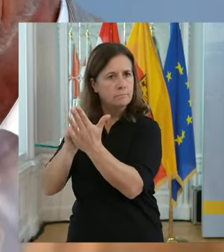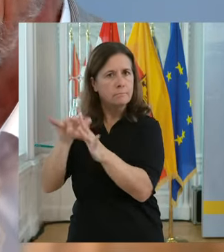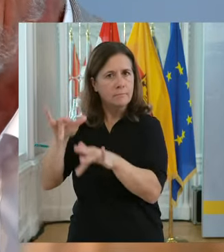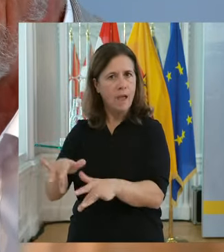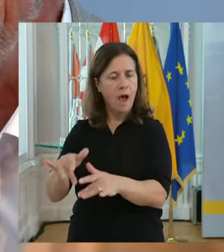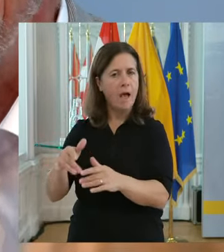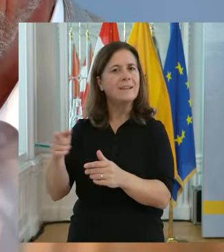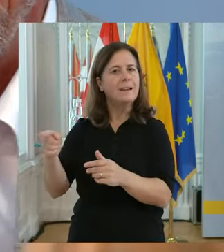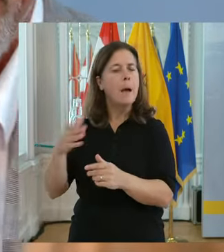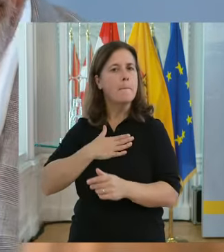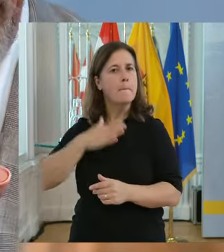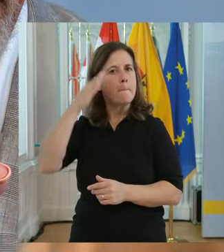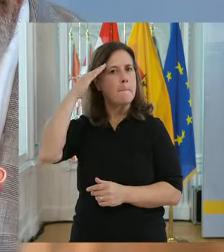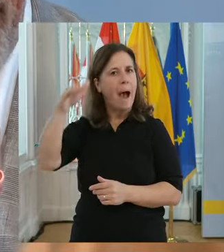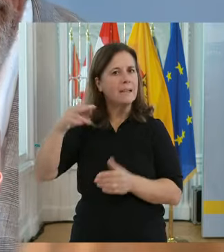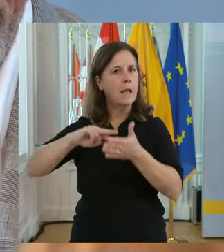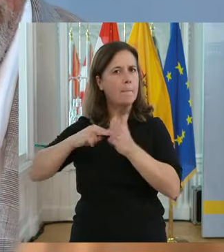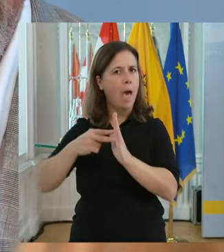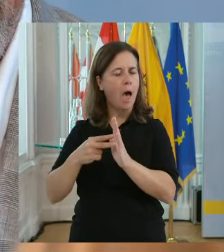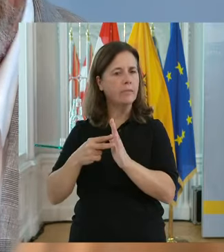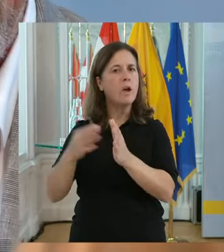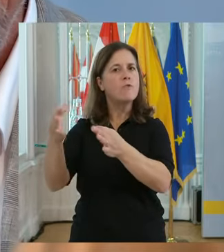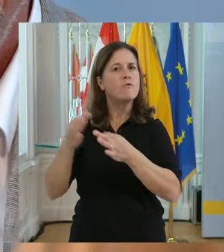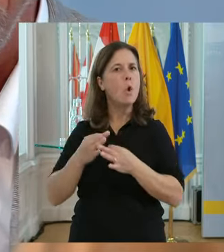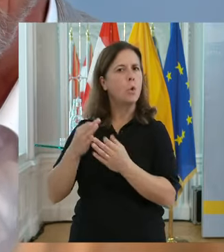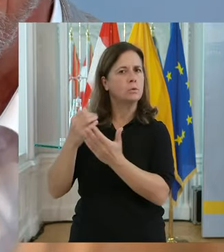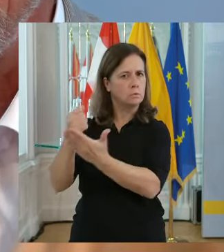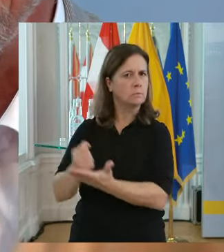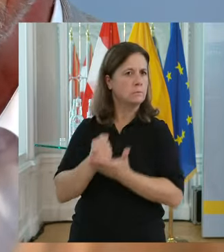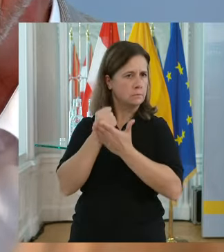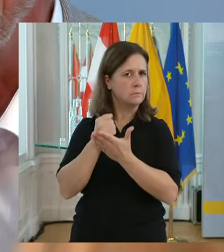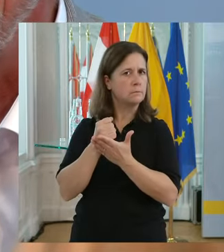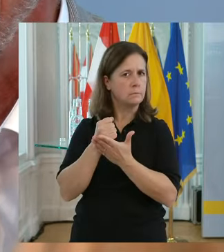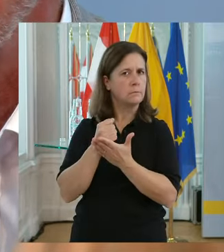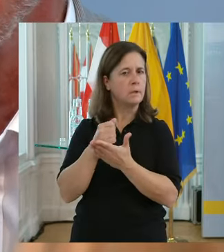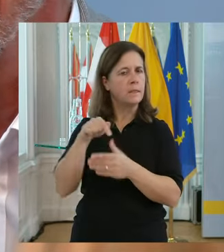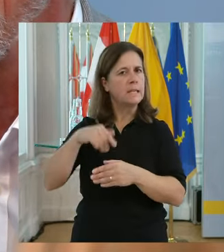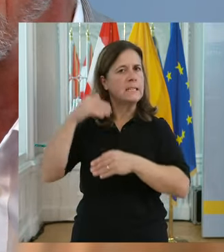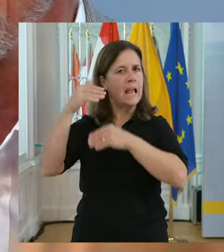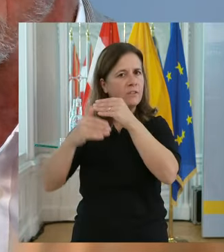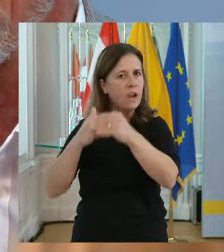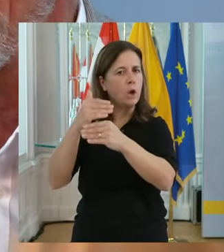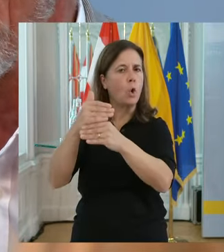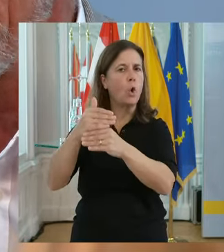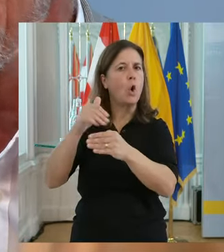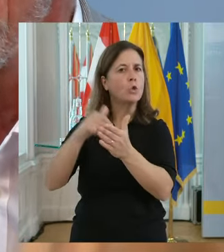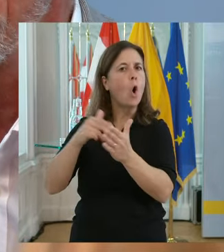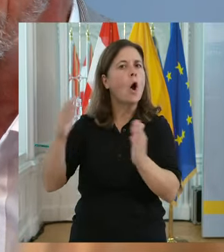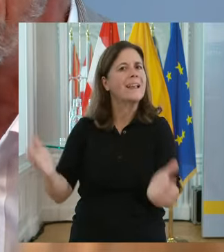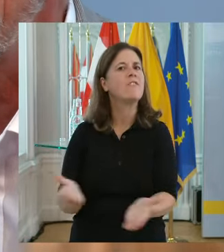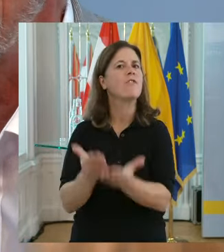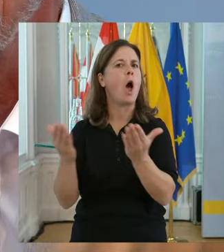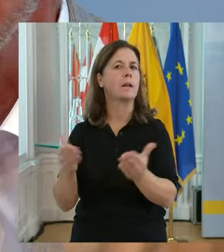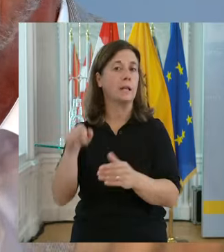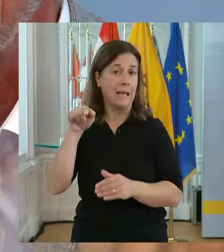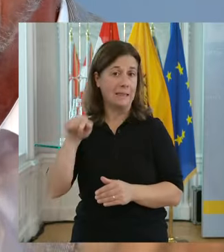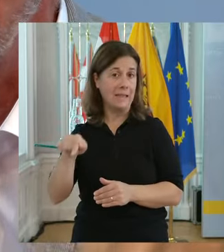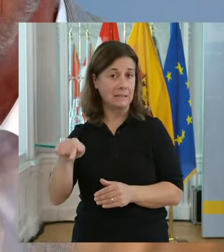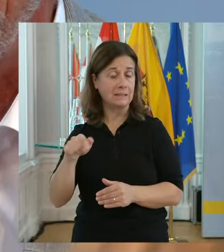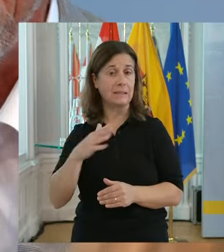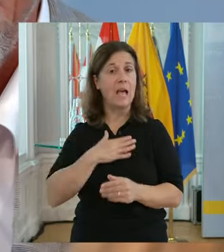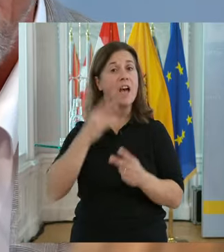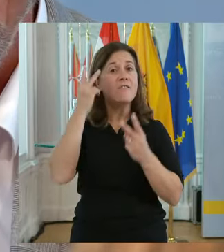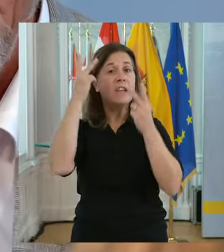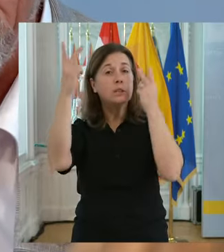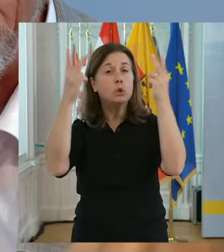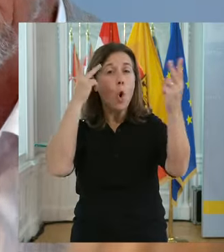einen Masterplan, als Masterplan für uns unterstrichen, beziehungsweise diese Entwicklung noch gefördert, weil das, was in unserer Vision